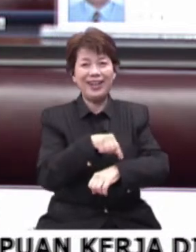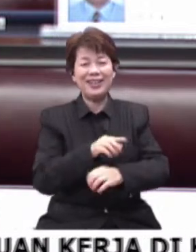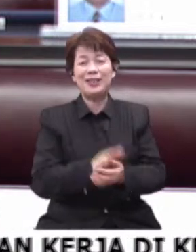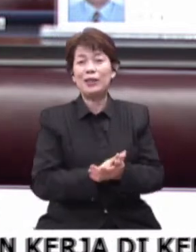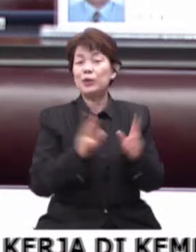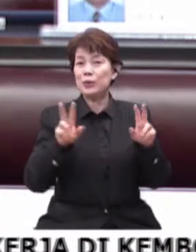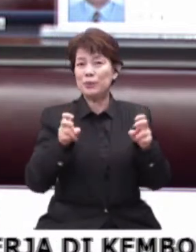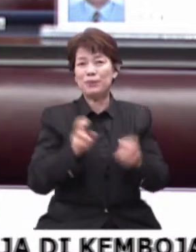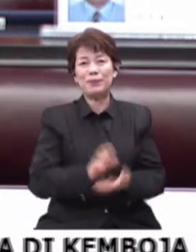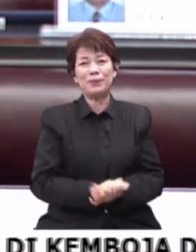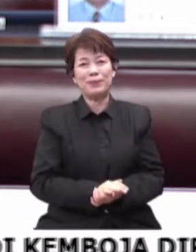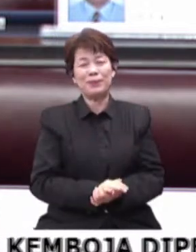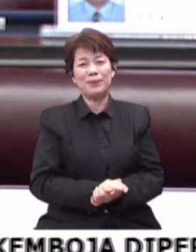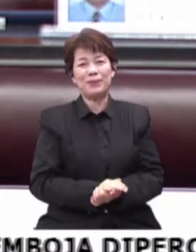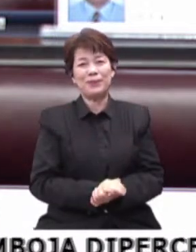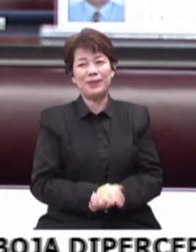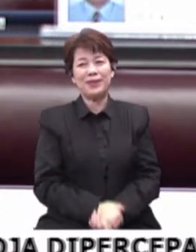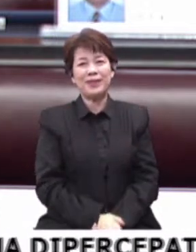topik